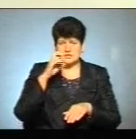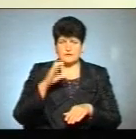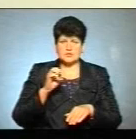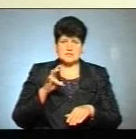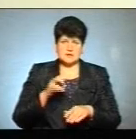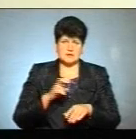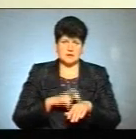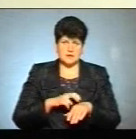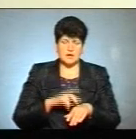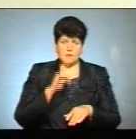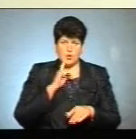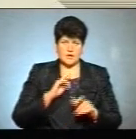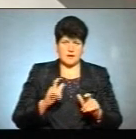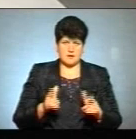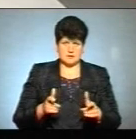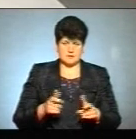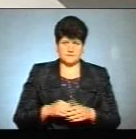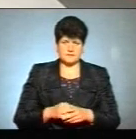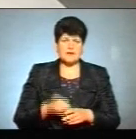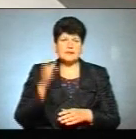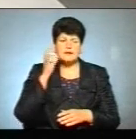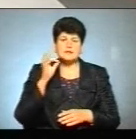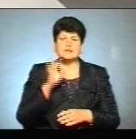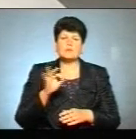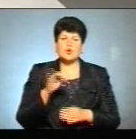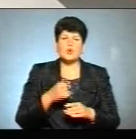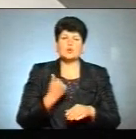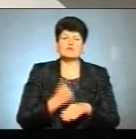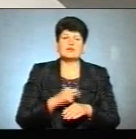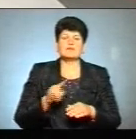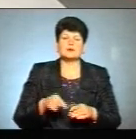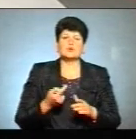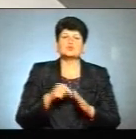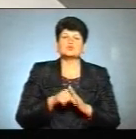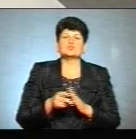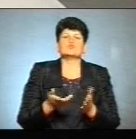карантин. Саме тих вимог. Власне, нагадайте про основні вимоги і в чому їхня суть?